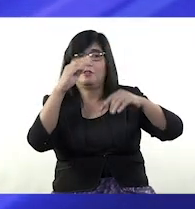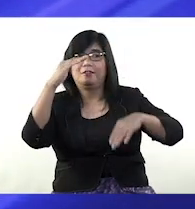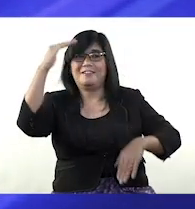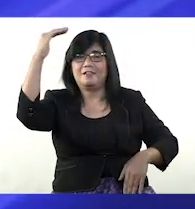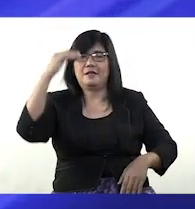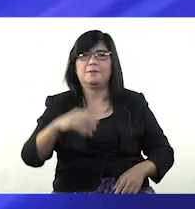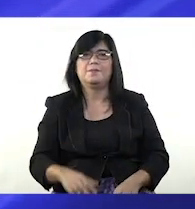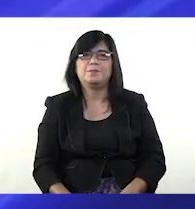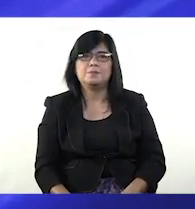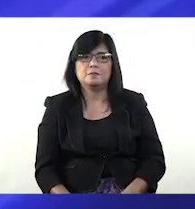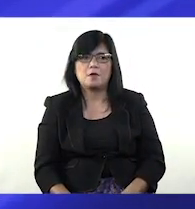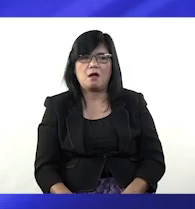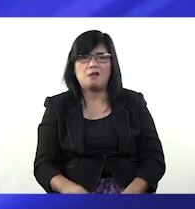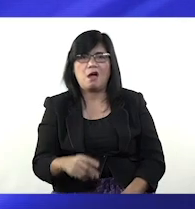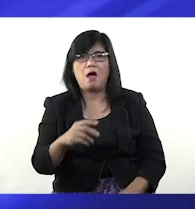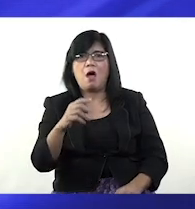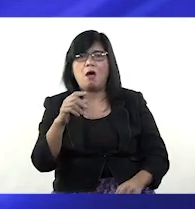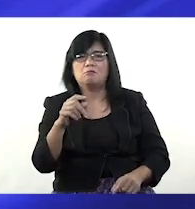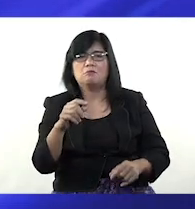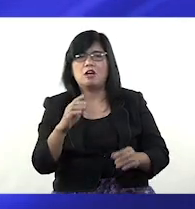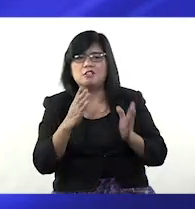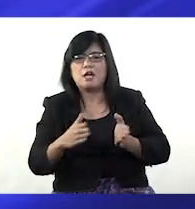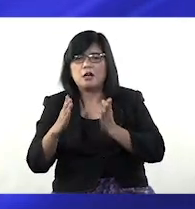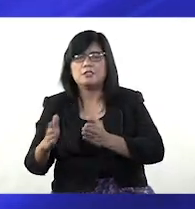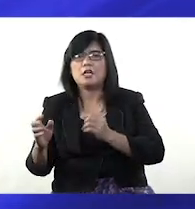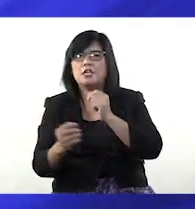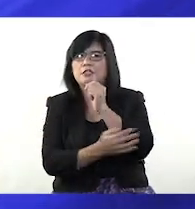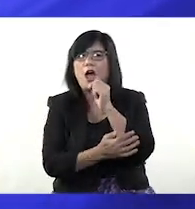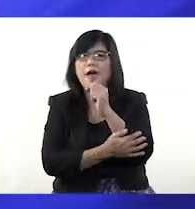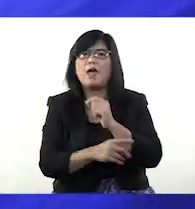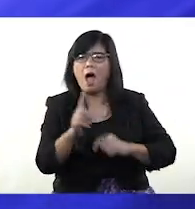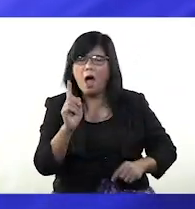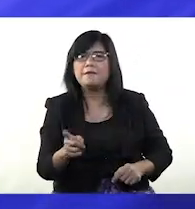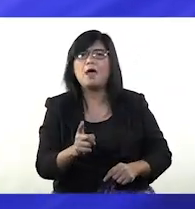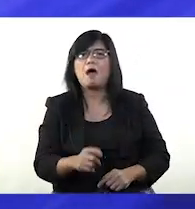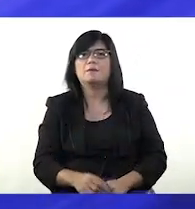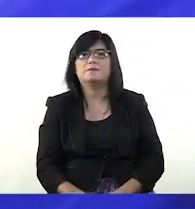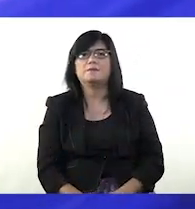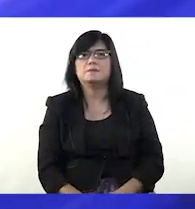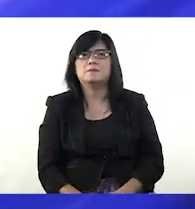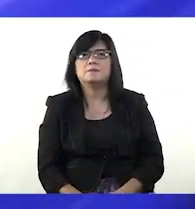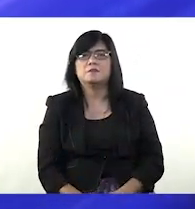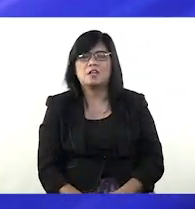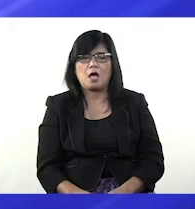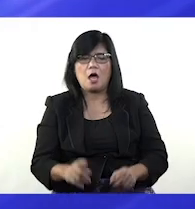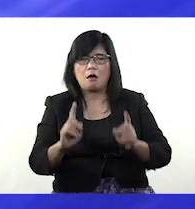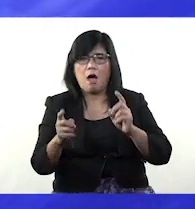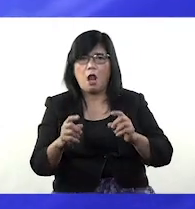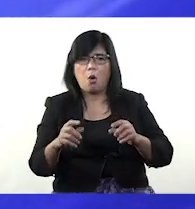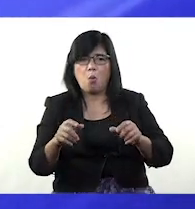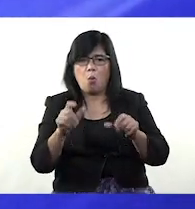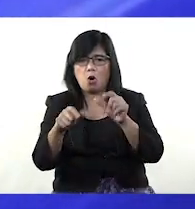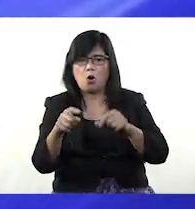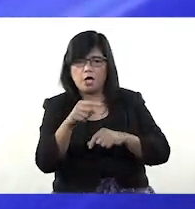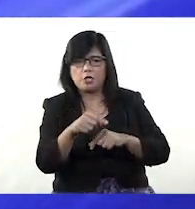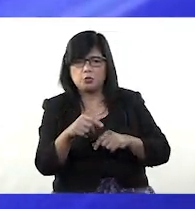Hai adanya rekayasa rekayasa jahat AD Hai lebih gitar sudah bilang bersatu Jalan mereka menyerang cover tuh jalan mereka